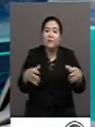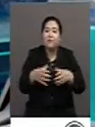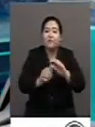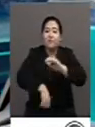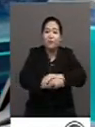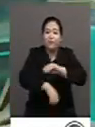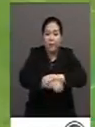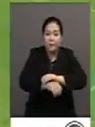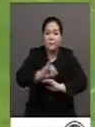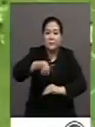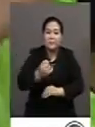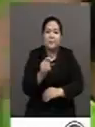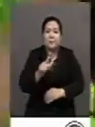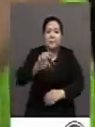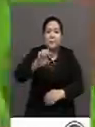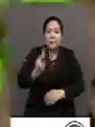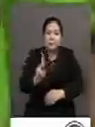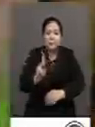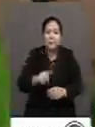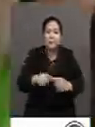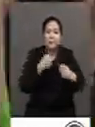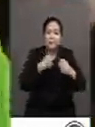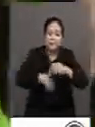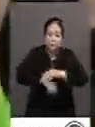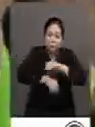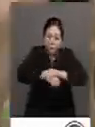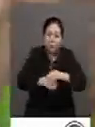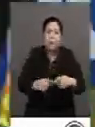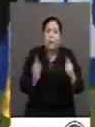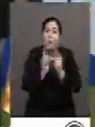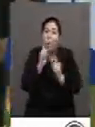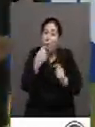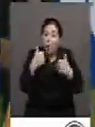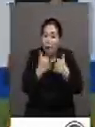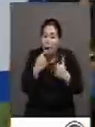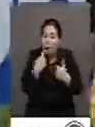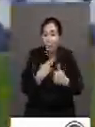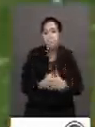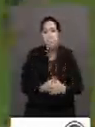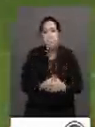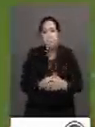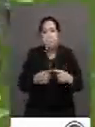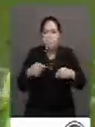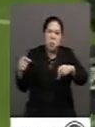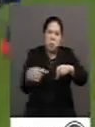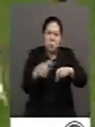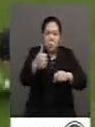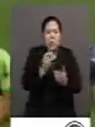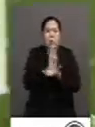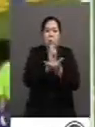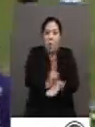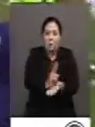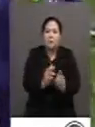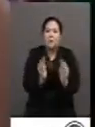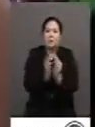K League เจอกับเอาไอทีมจาก UAE ปรากฏว่าชุนบุกได้2นัดผลงานดีกว่าครับคว้าแชมป์ในการแข่งขันฤดูกาล